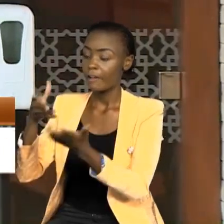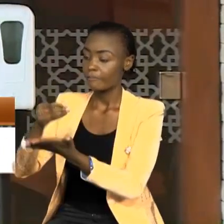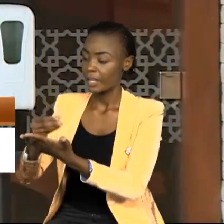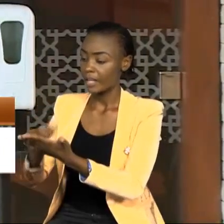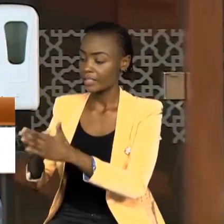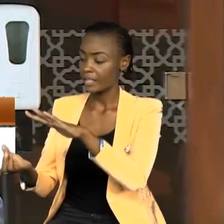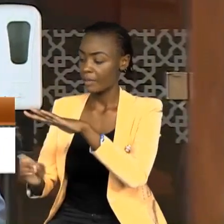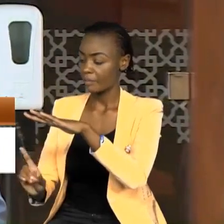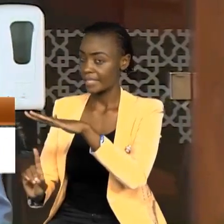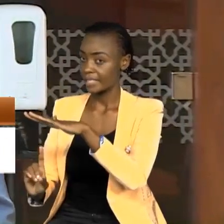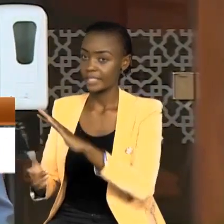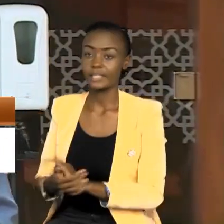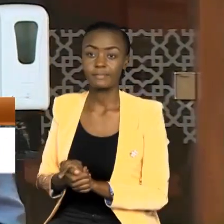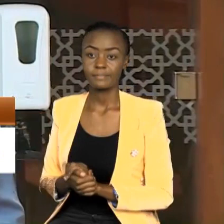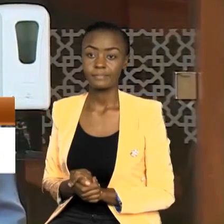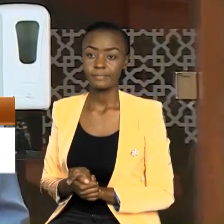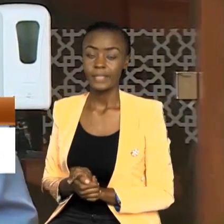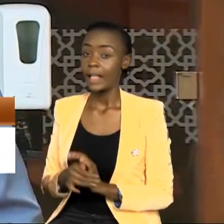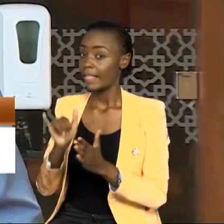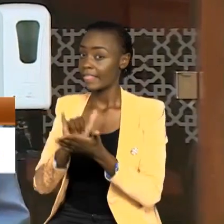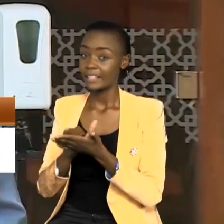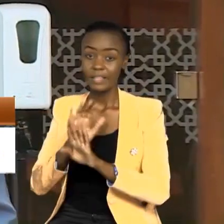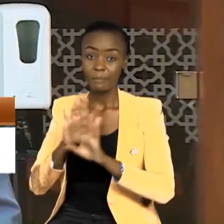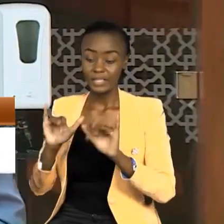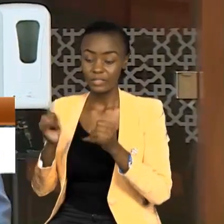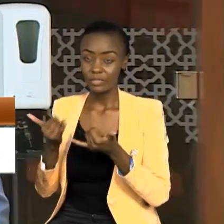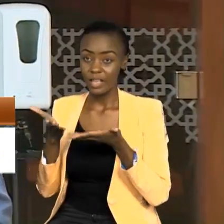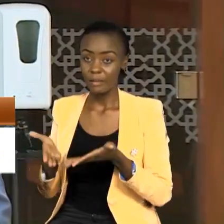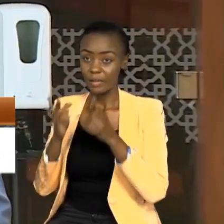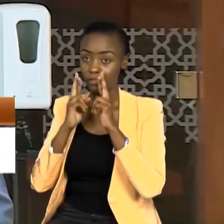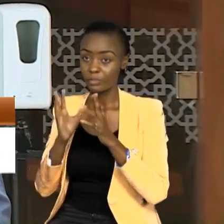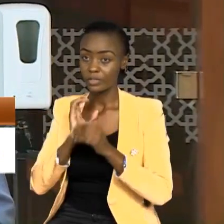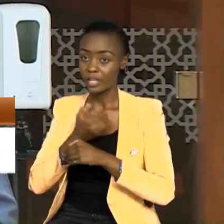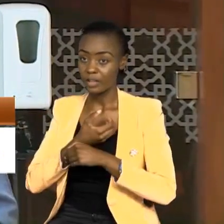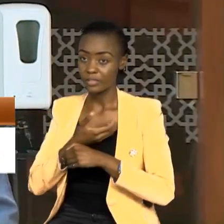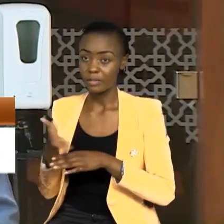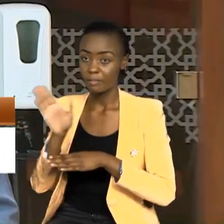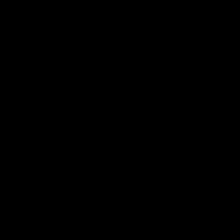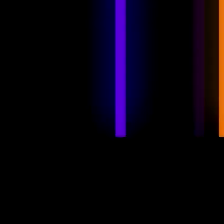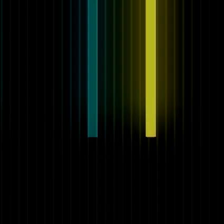inaongozwa naye Ukur Yatani. Ni hayo kwa sasa kutoka kwangu David Kagina kwa studio.